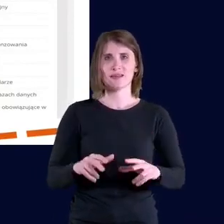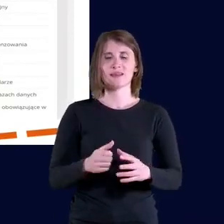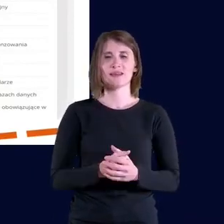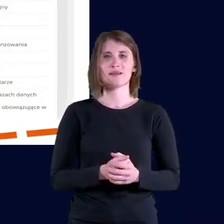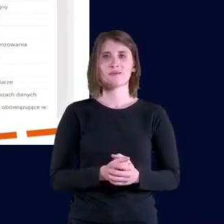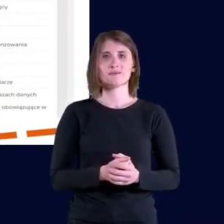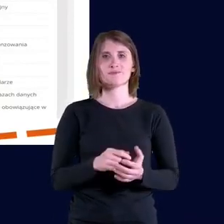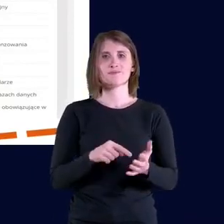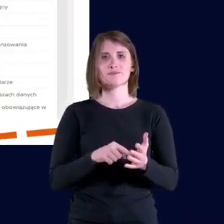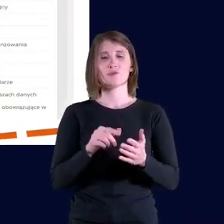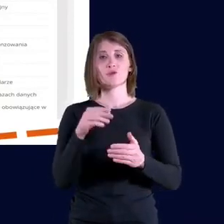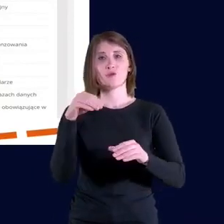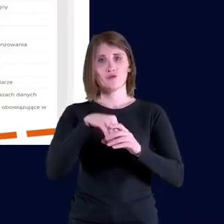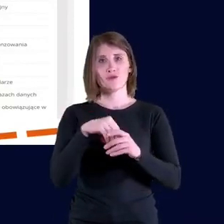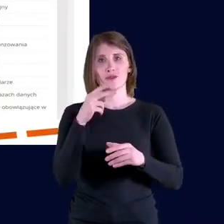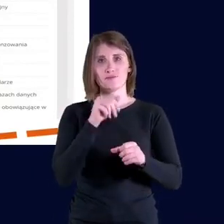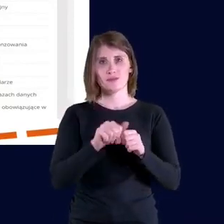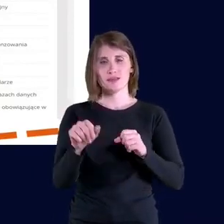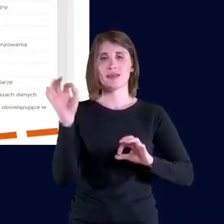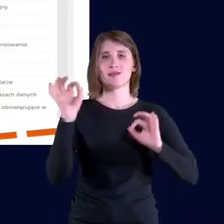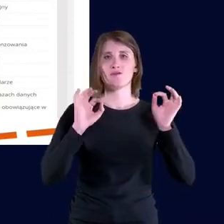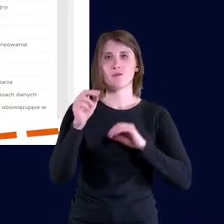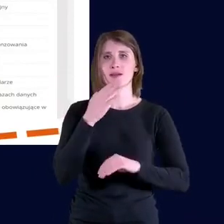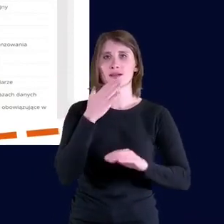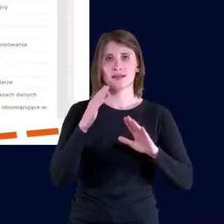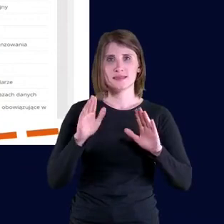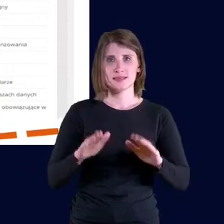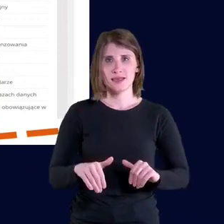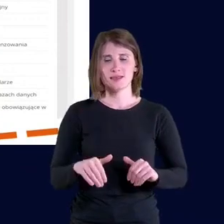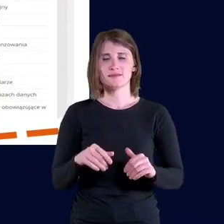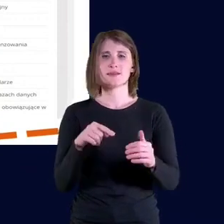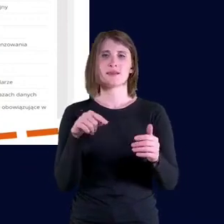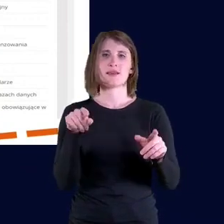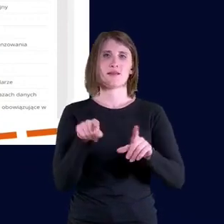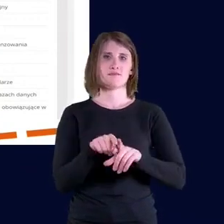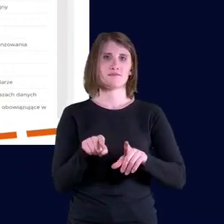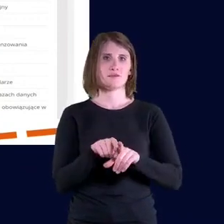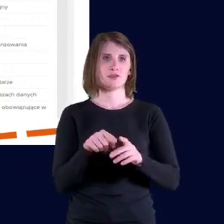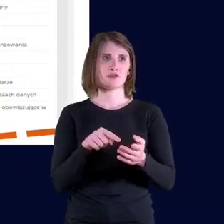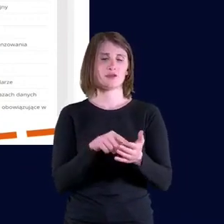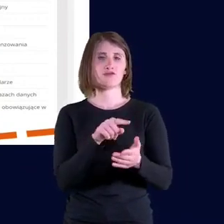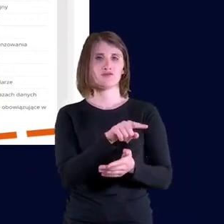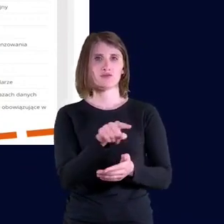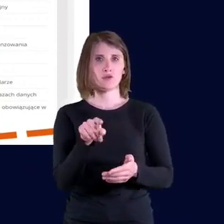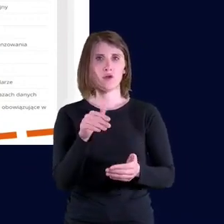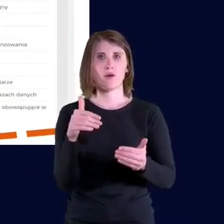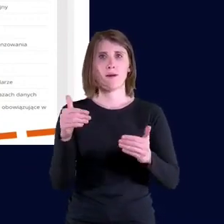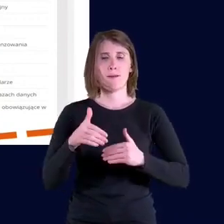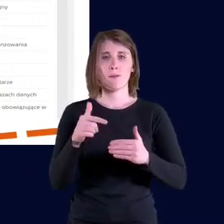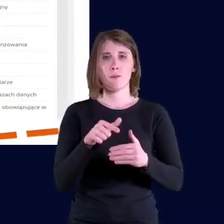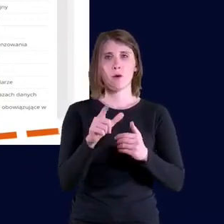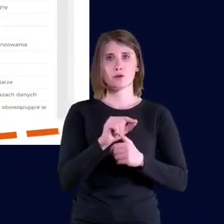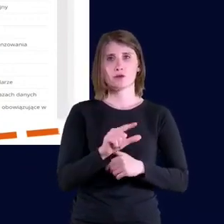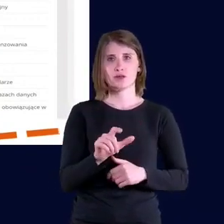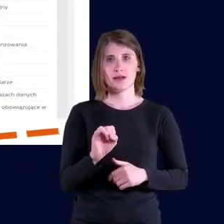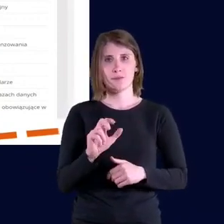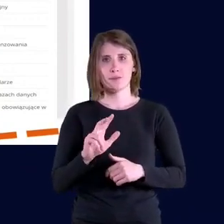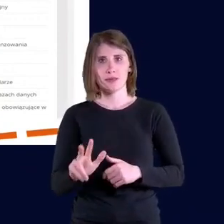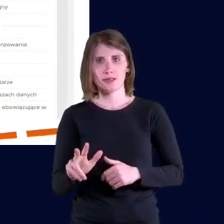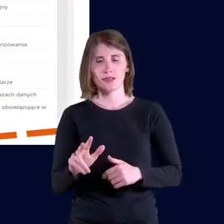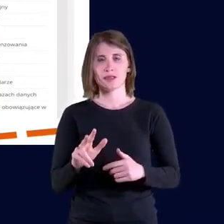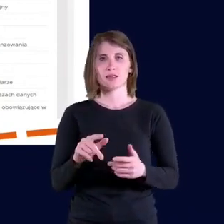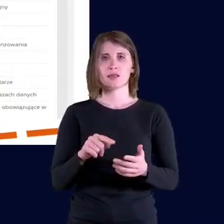informacje o licencji z wyszczególnieniem Czy można poszczególne rodzaje plików rzecz